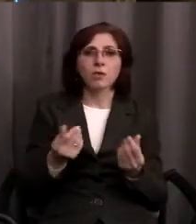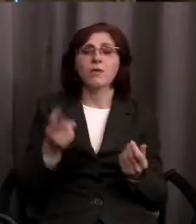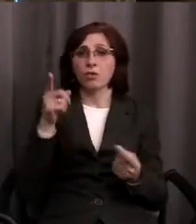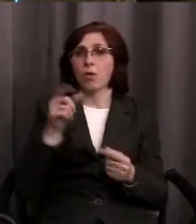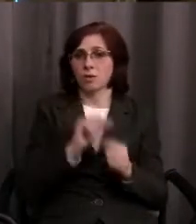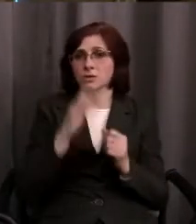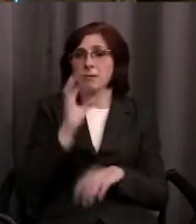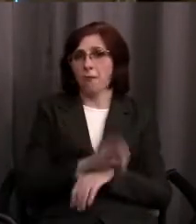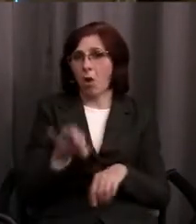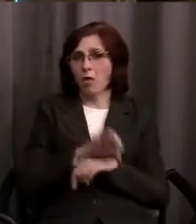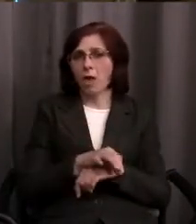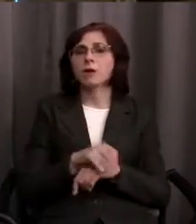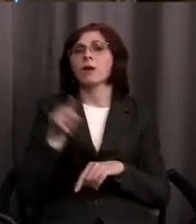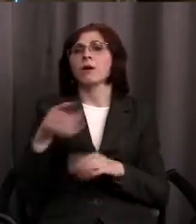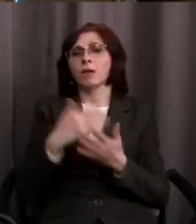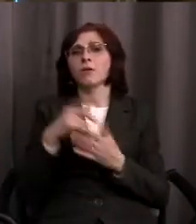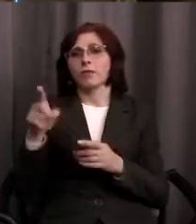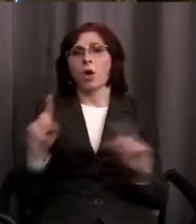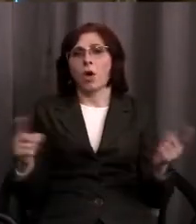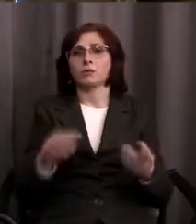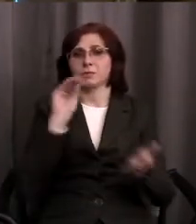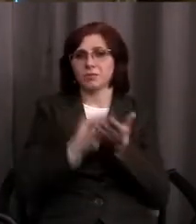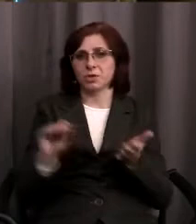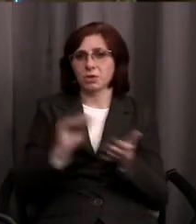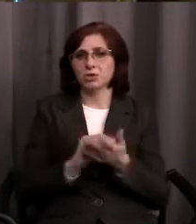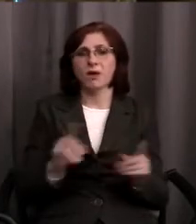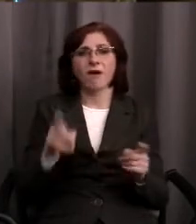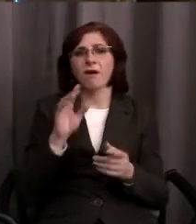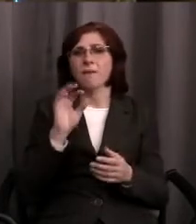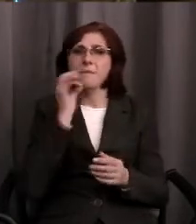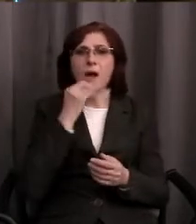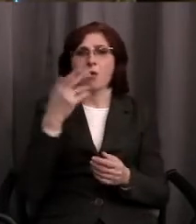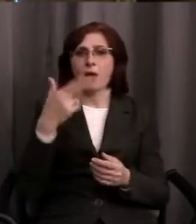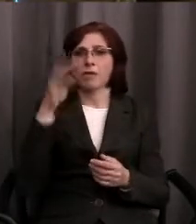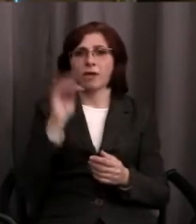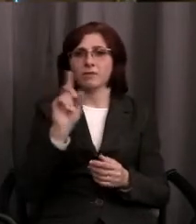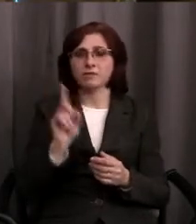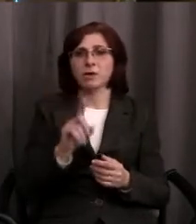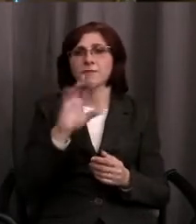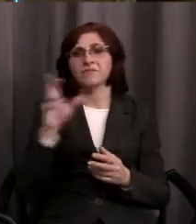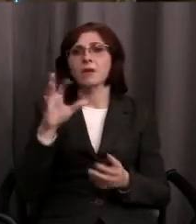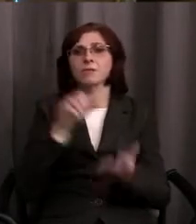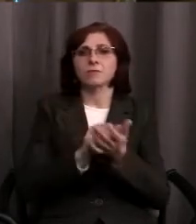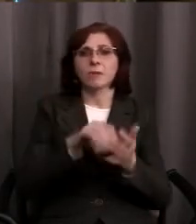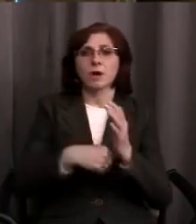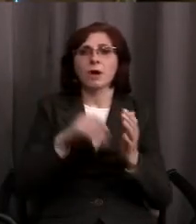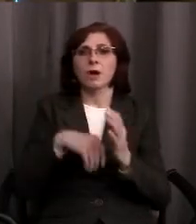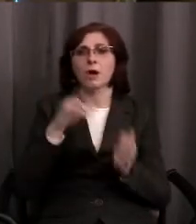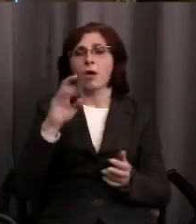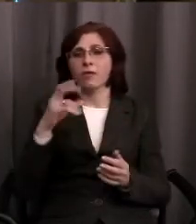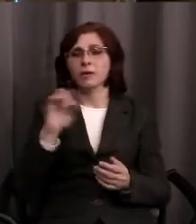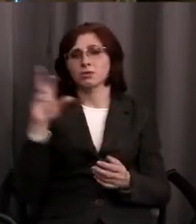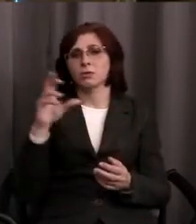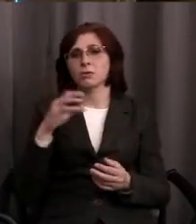są projekty. To są projekty, które organizacje piszą. Bardzo rzadko NFZ, czyli kontrakty z